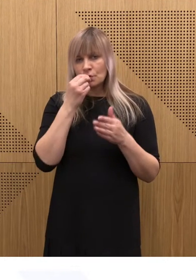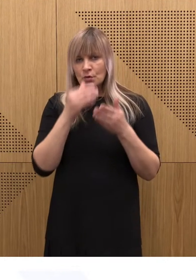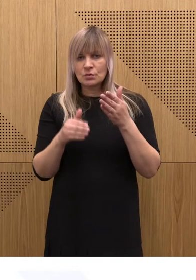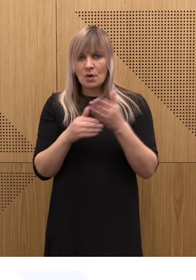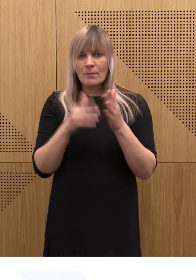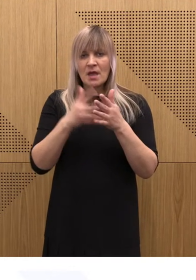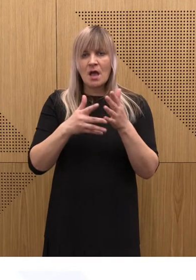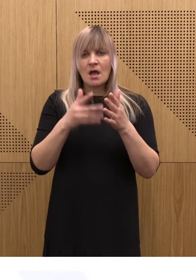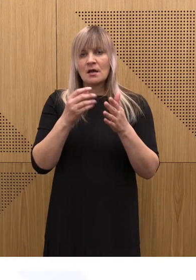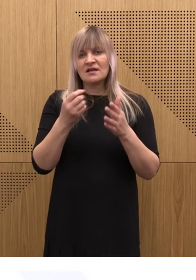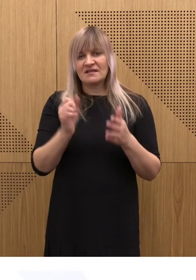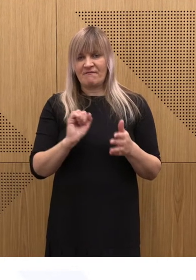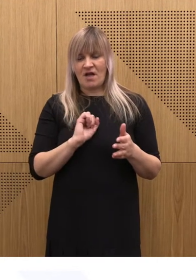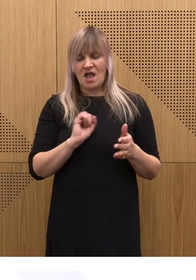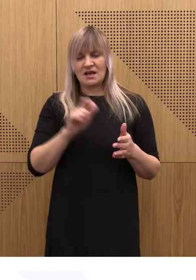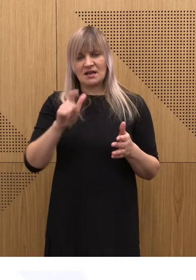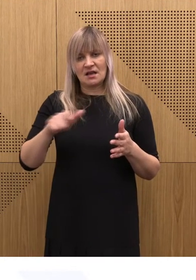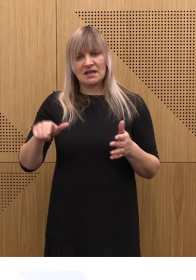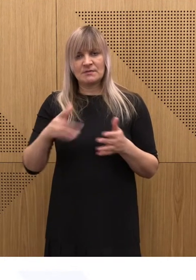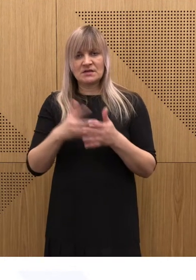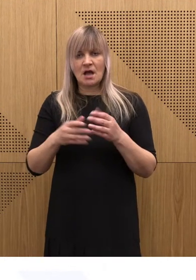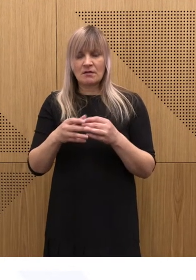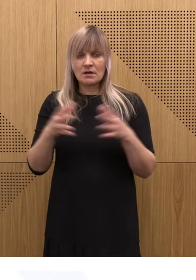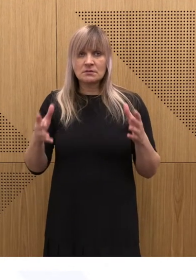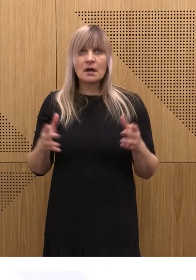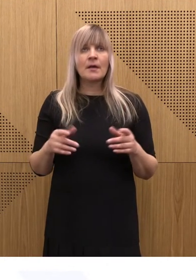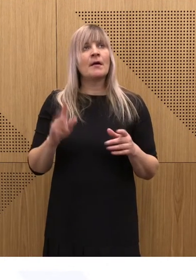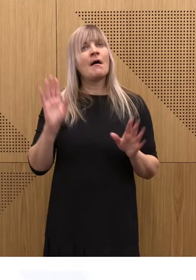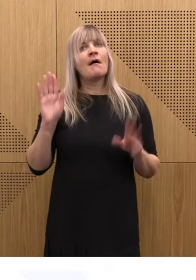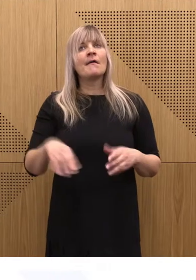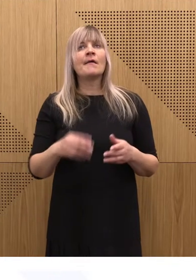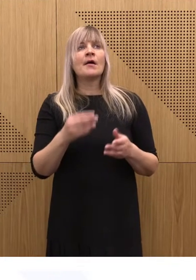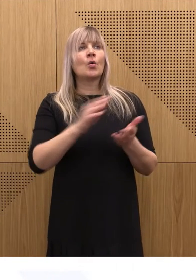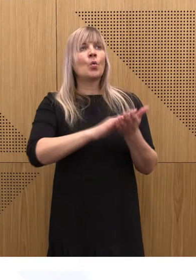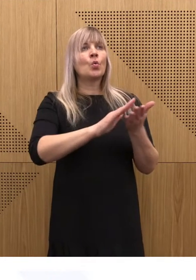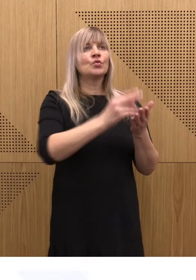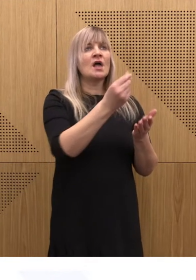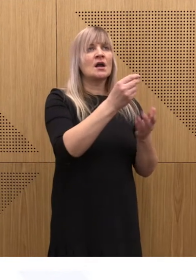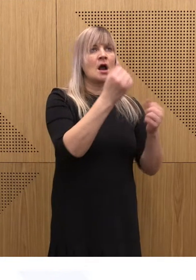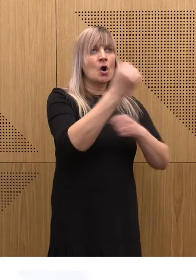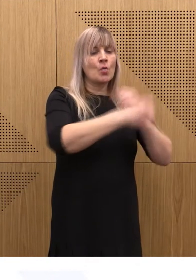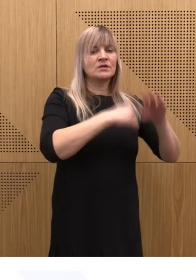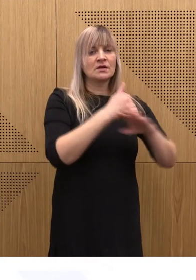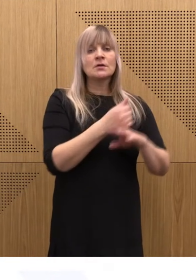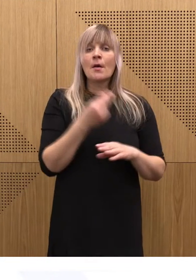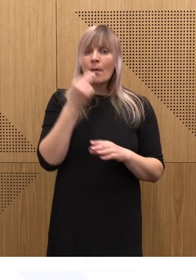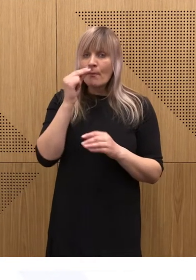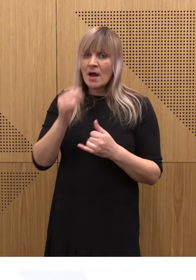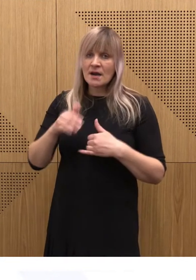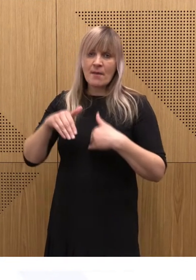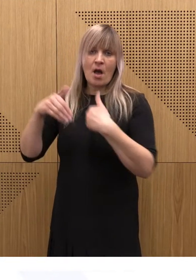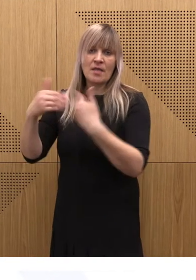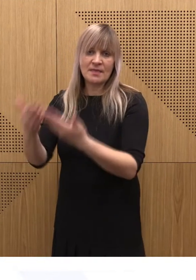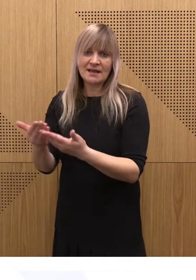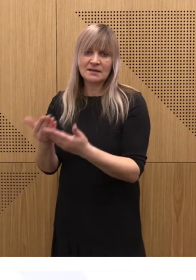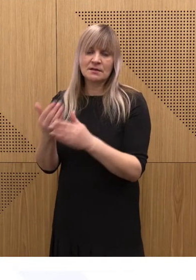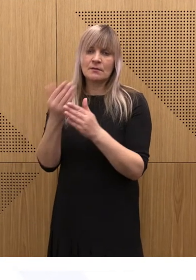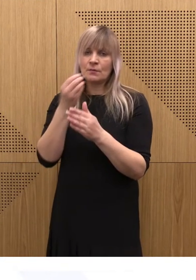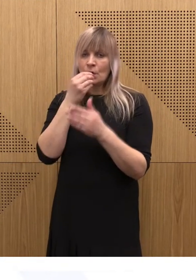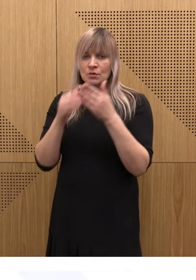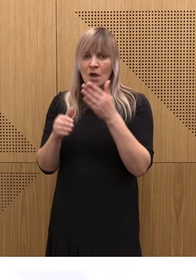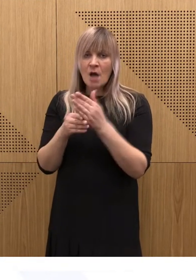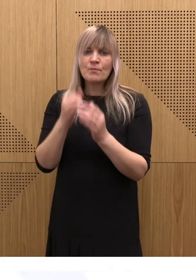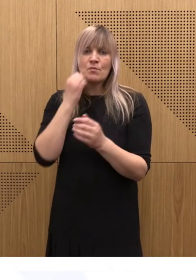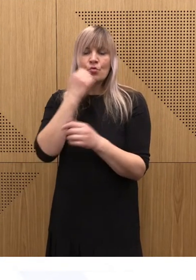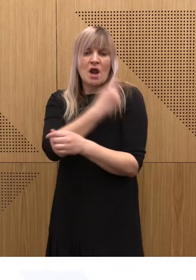arv kasvanud. Selleks, et selle asemel, et minna kuskile kaubanduskeskuse raha kulutama, tehke mõni ilus annetus. On see toiduabi, toidupank, on see